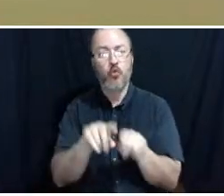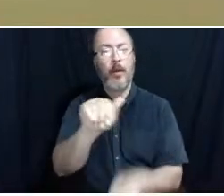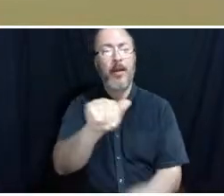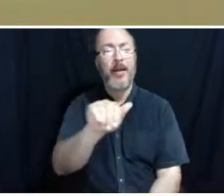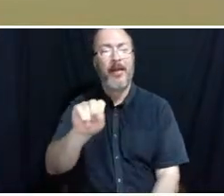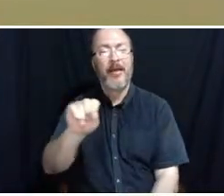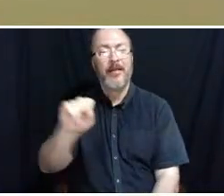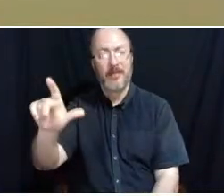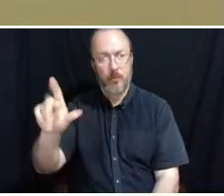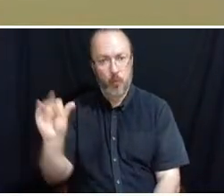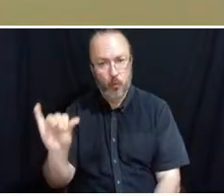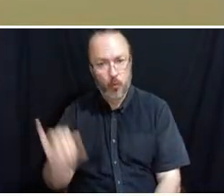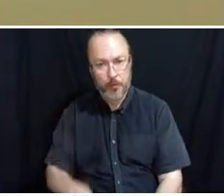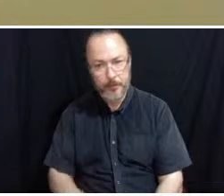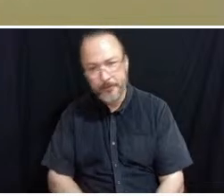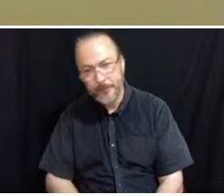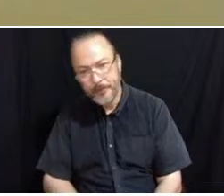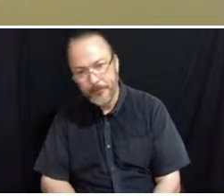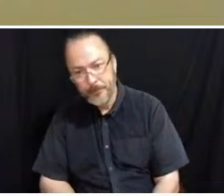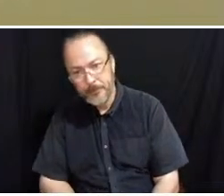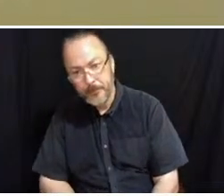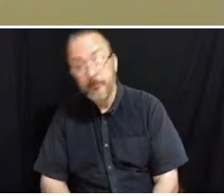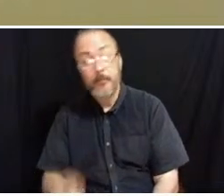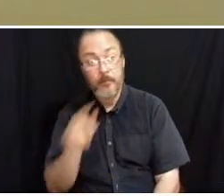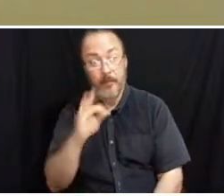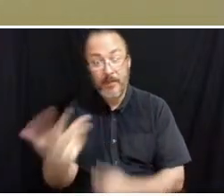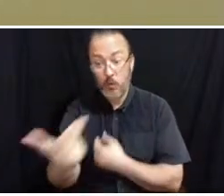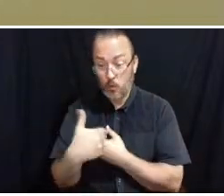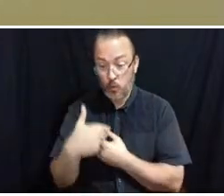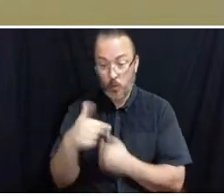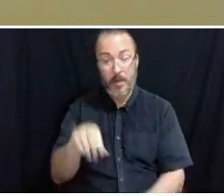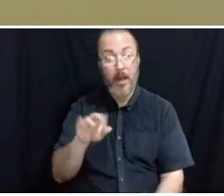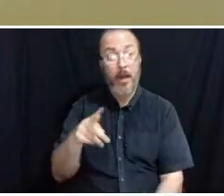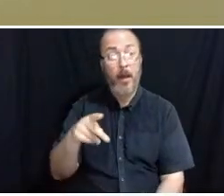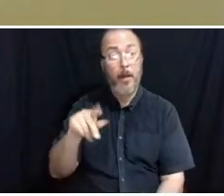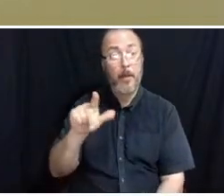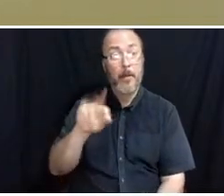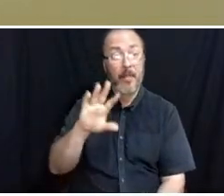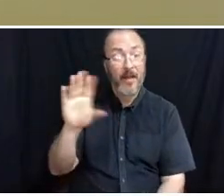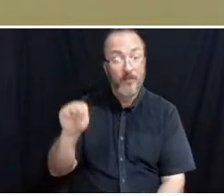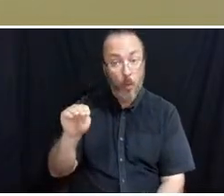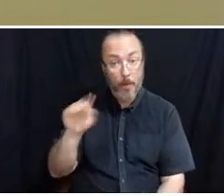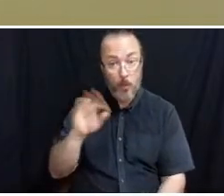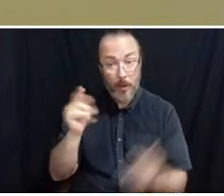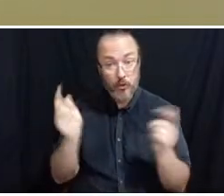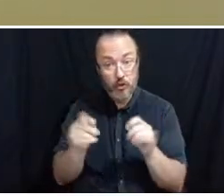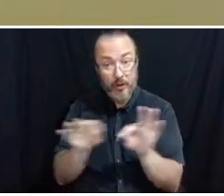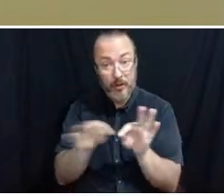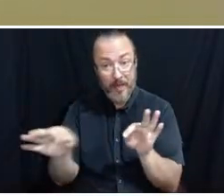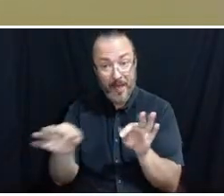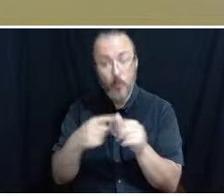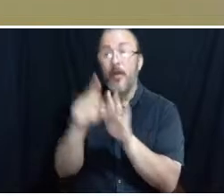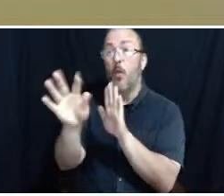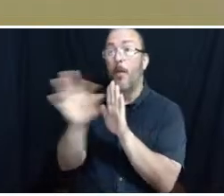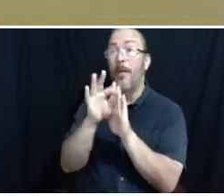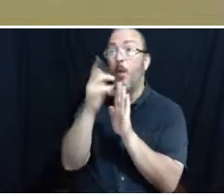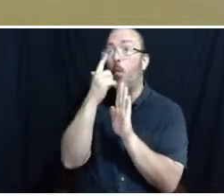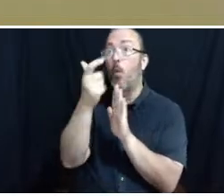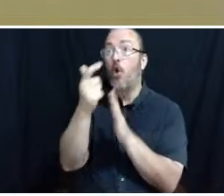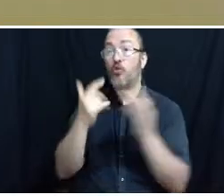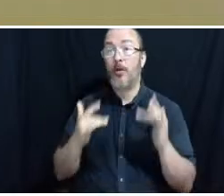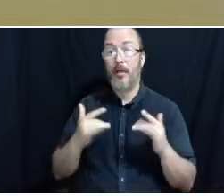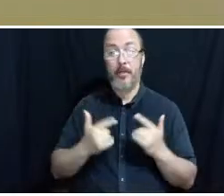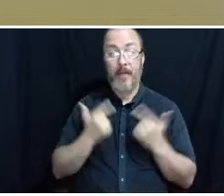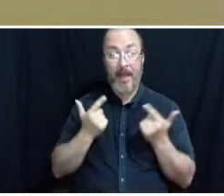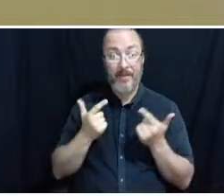États-Unis. Si vous nous rejoignez sur la plateforme et si vous souhaitez modifier la langue que vous voulez utiliser, choisissez « Watch